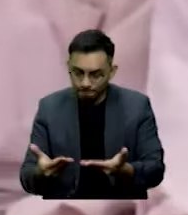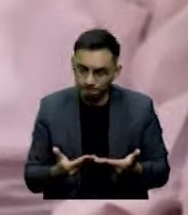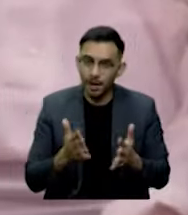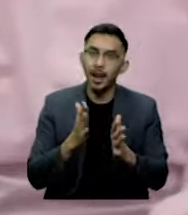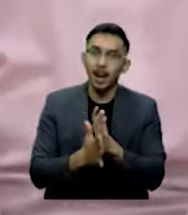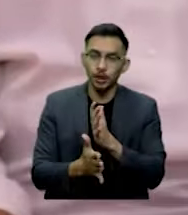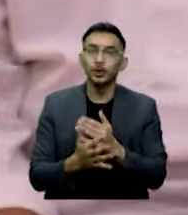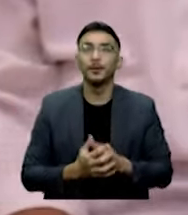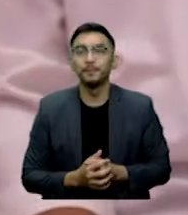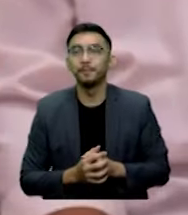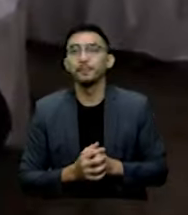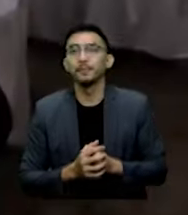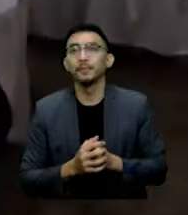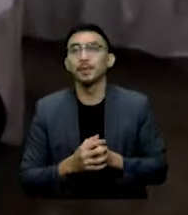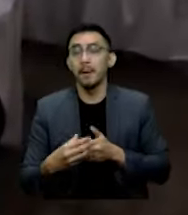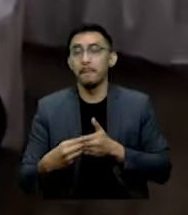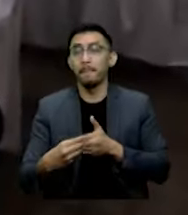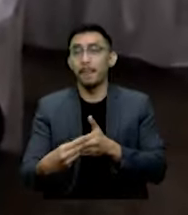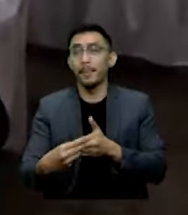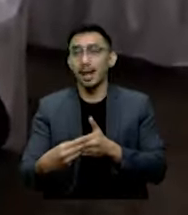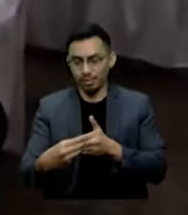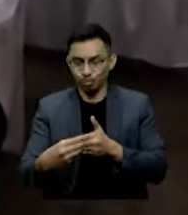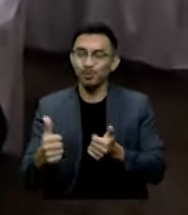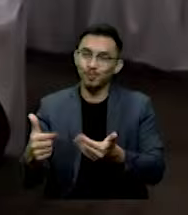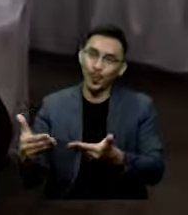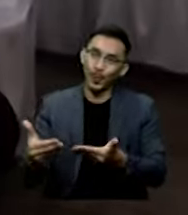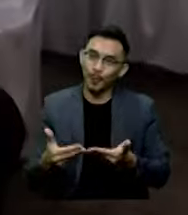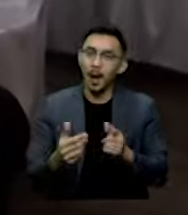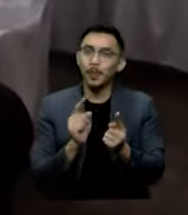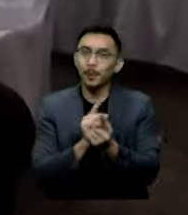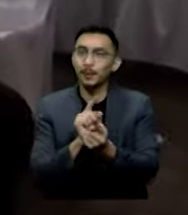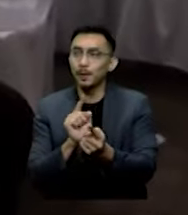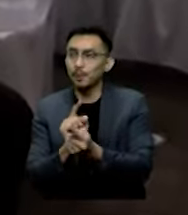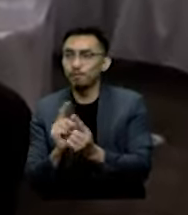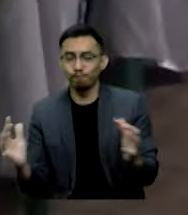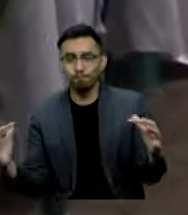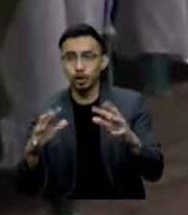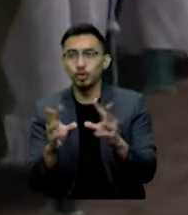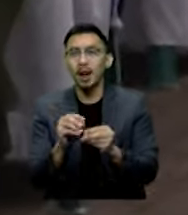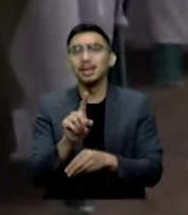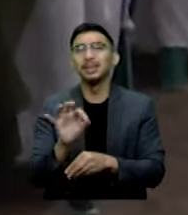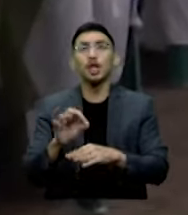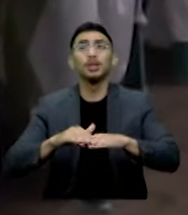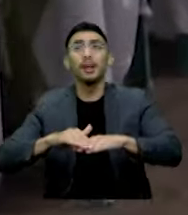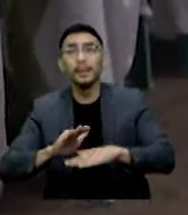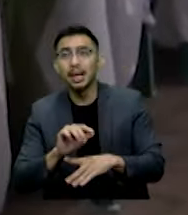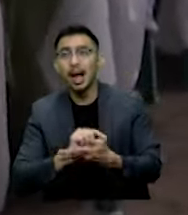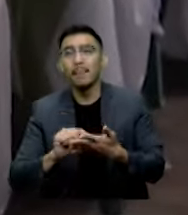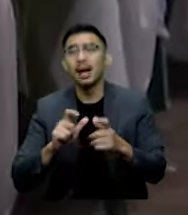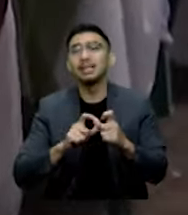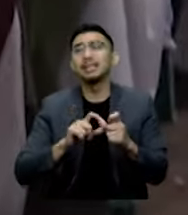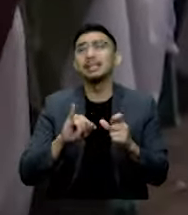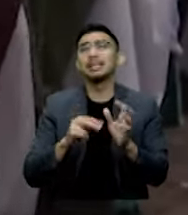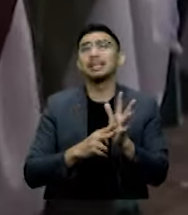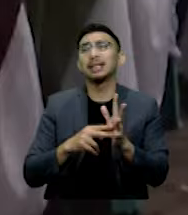Kiai Haji Ainul Yakin. Pertemuan ini juga dihadiri ratusan santri yang tergabung dalam Sinar Gama, Sinergi Nahdliyin bersama